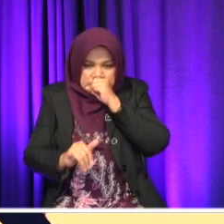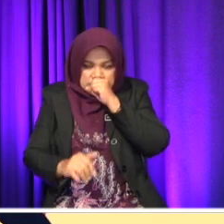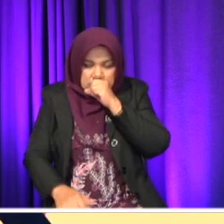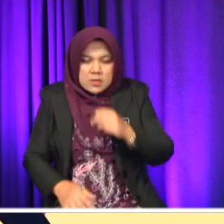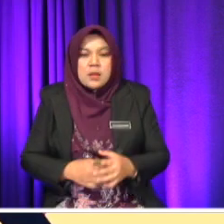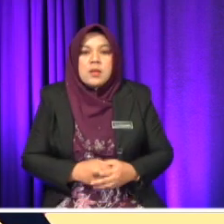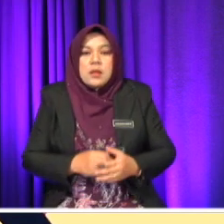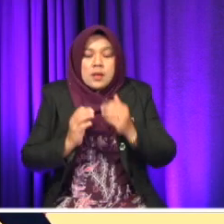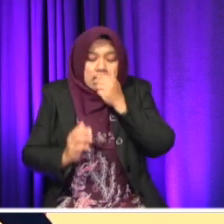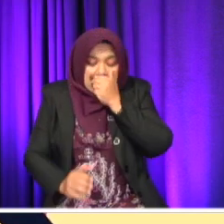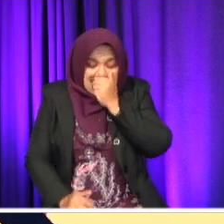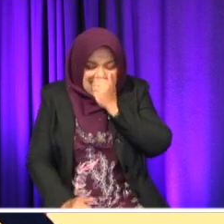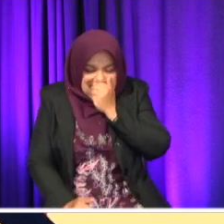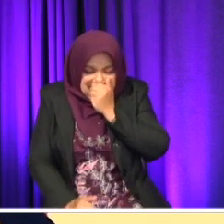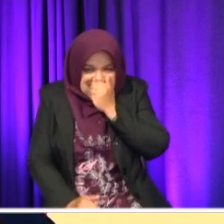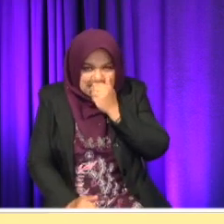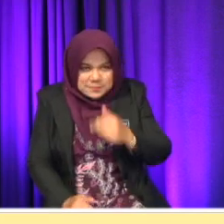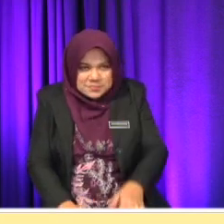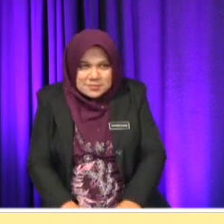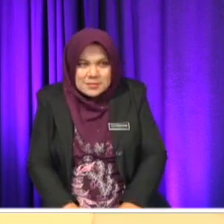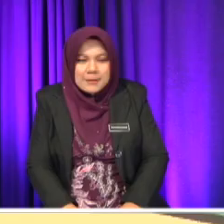saling menghargai akan dapat dilahirkan